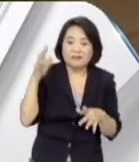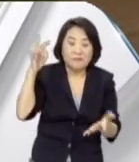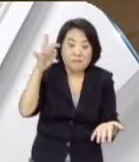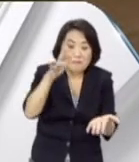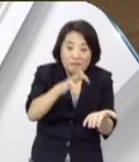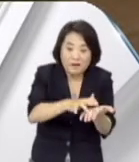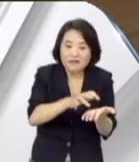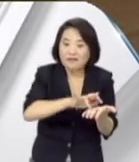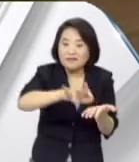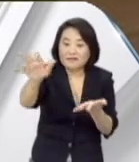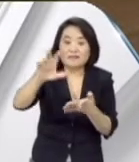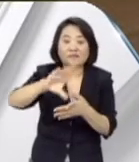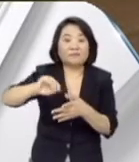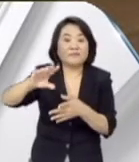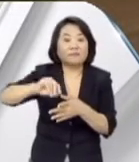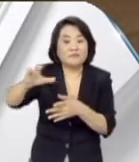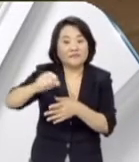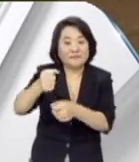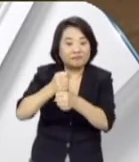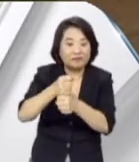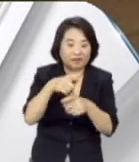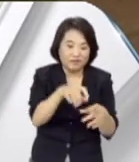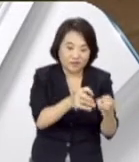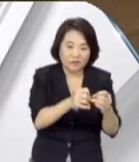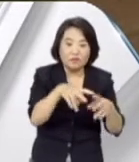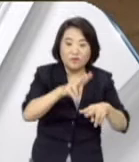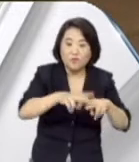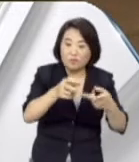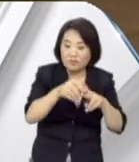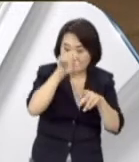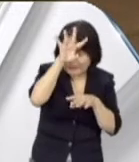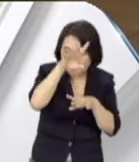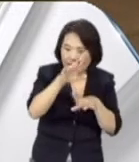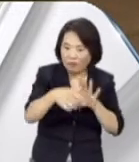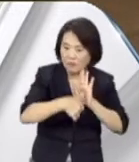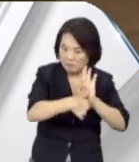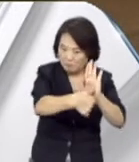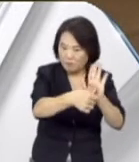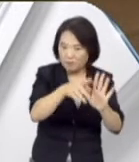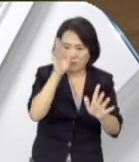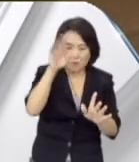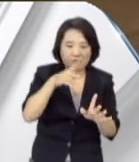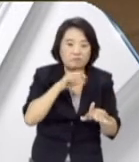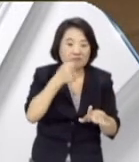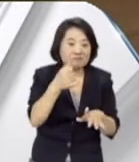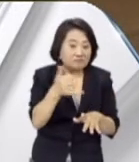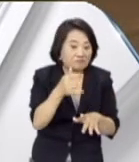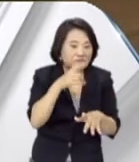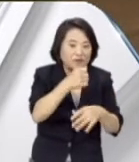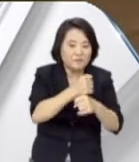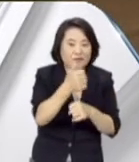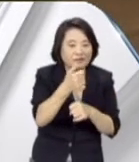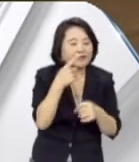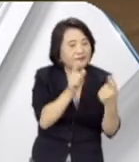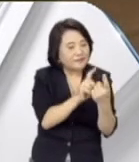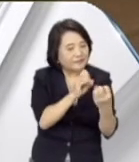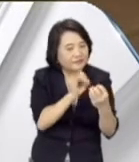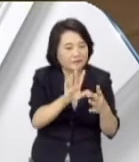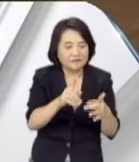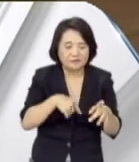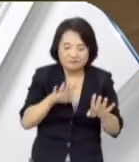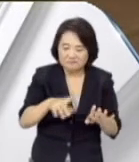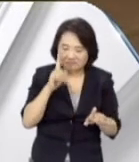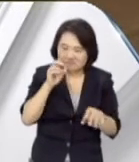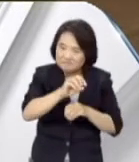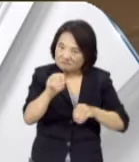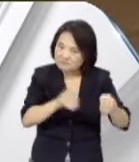美国迈阿密加哈，有同强活动国有发展国本人看好的后场的参议员马可鲁比奥免费，所以